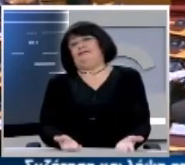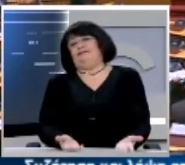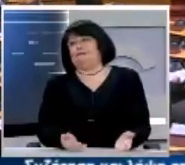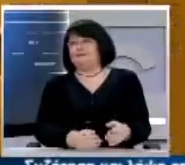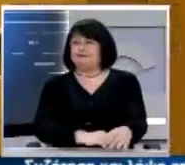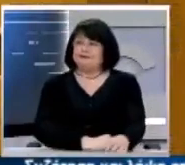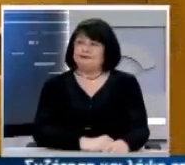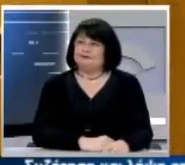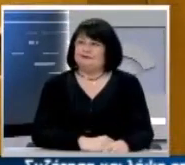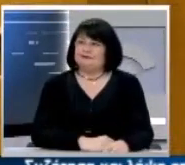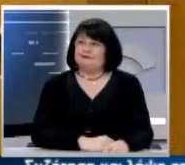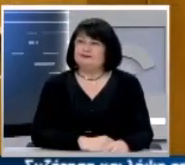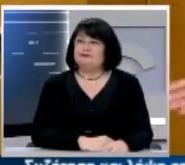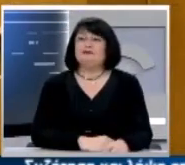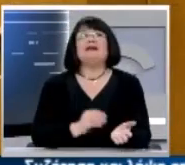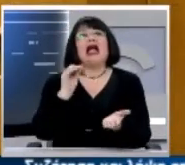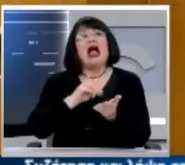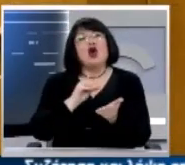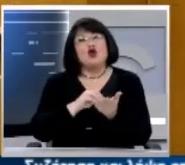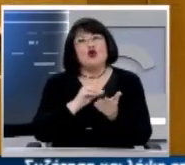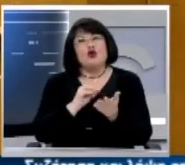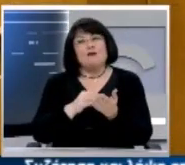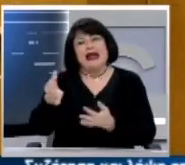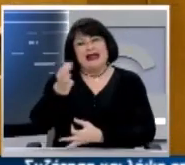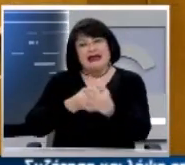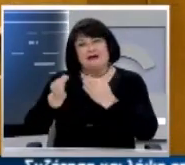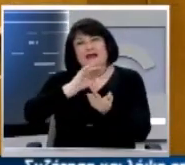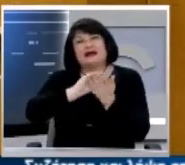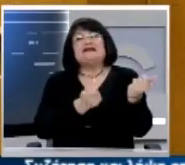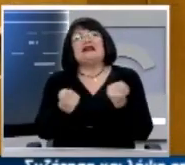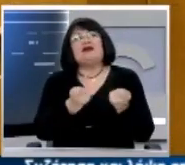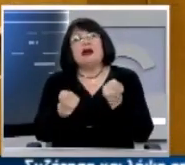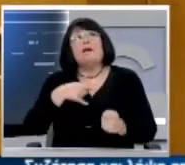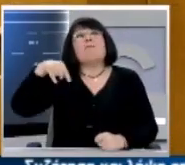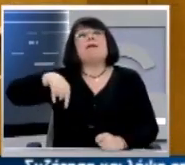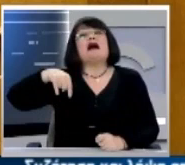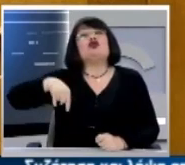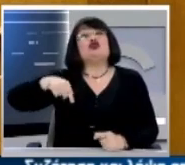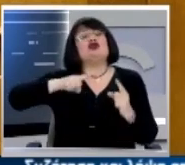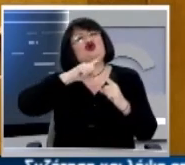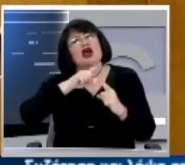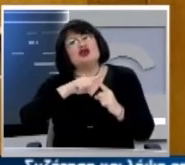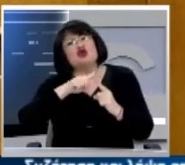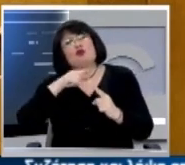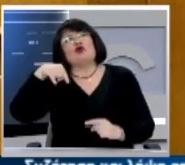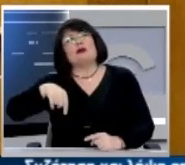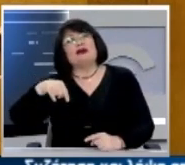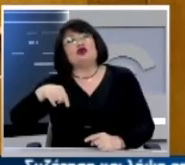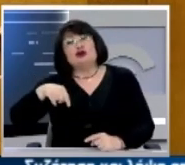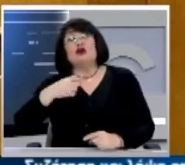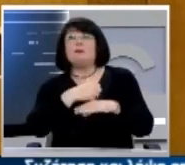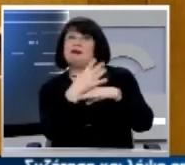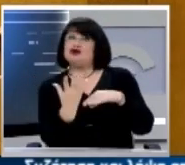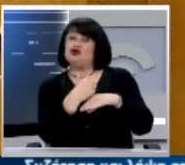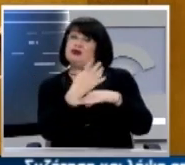Του κυρίου Παπαντονίου. Λοιπόν, αφήστε. Λοιπόν, πολλοί λοιπόν είχαν μιλήσει για σκευωρία από αυτό εδώ το βήμα. Κύριε Πλεύρη,